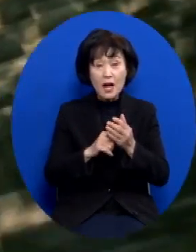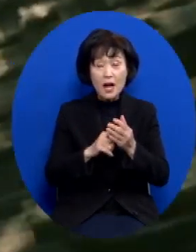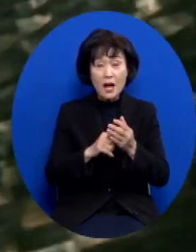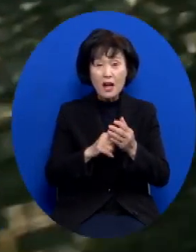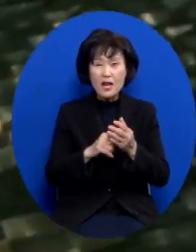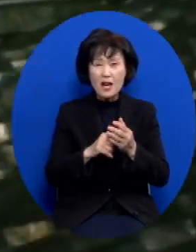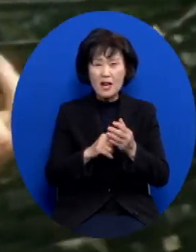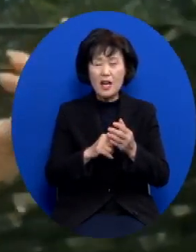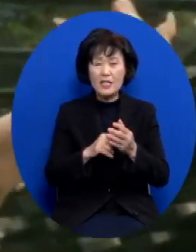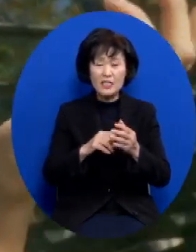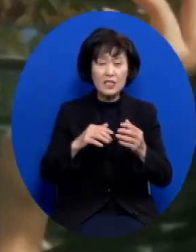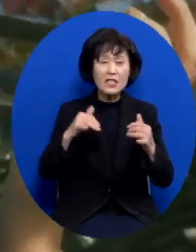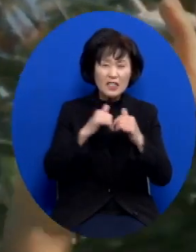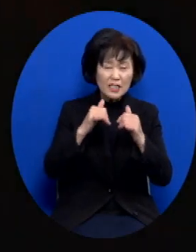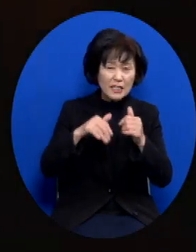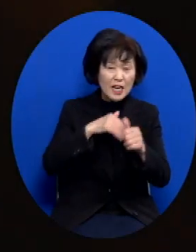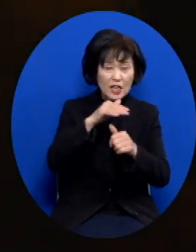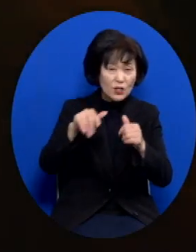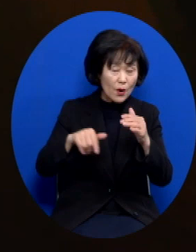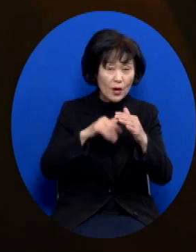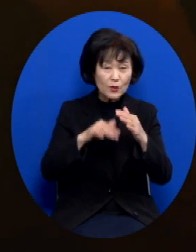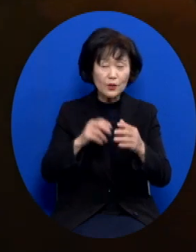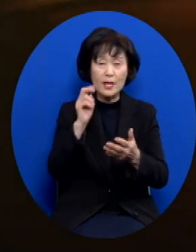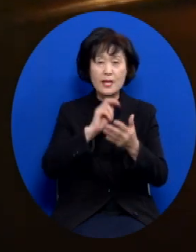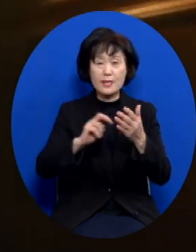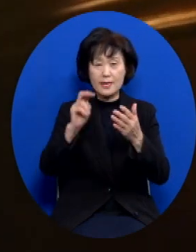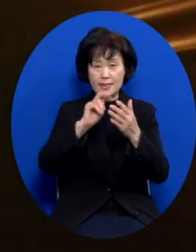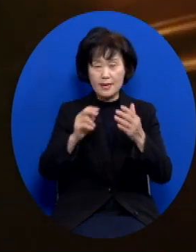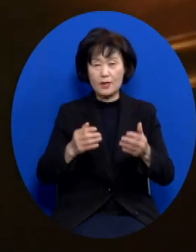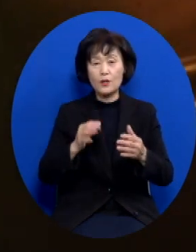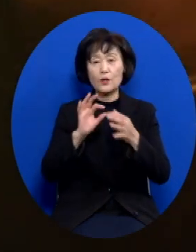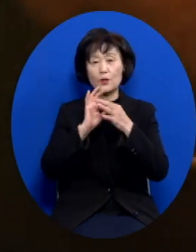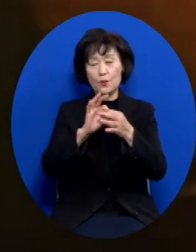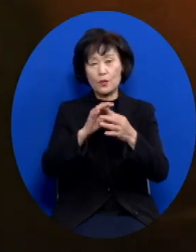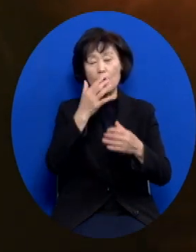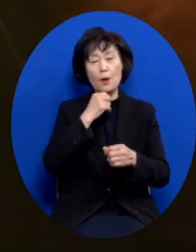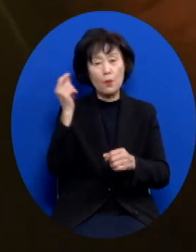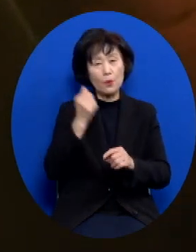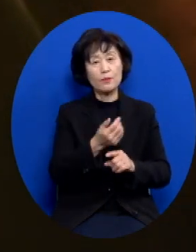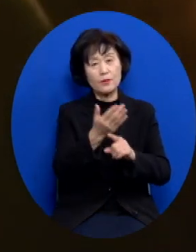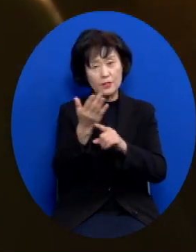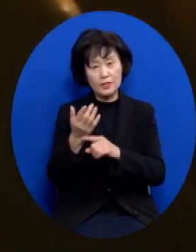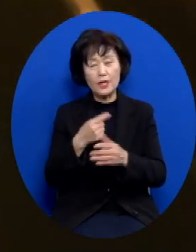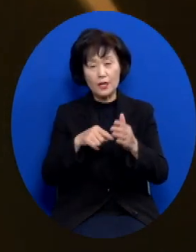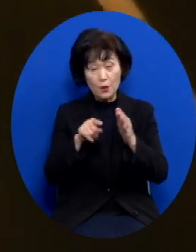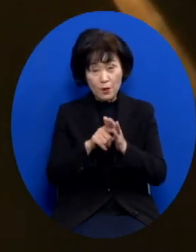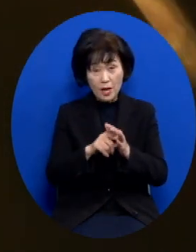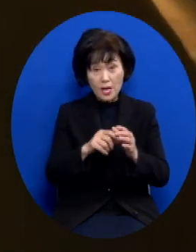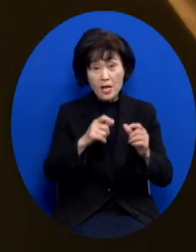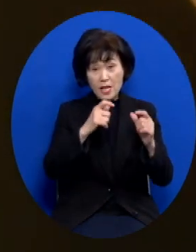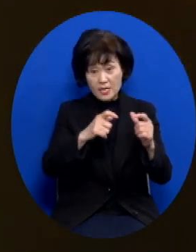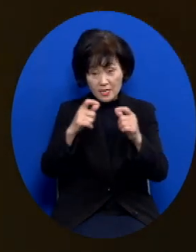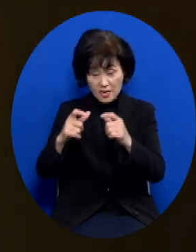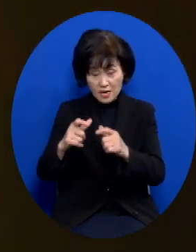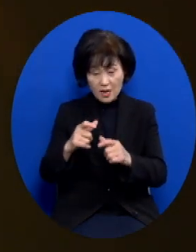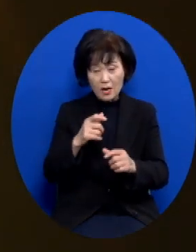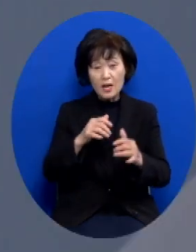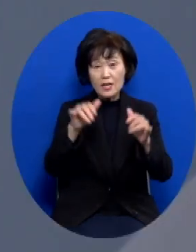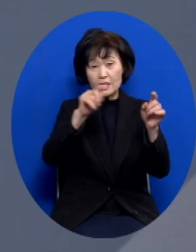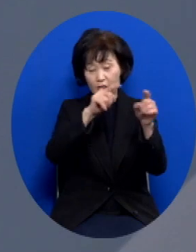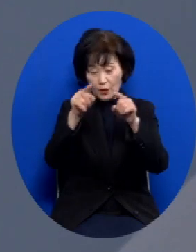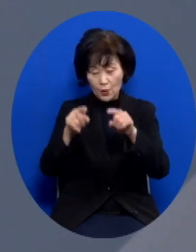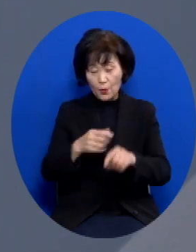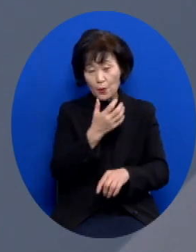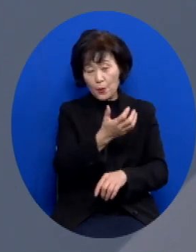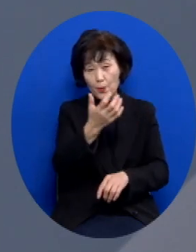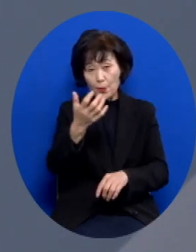때에 찬양의 군대가 먼저 나아가서 싸웠잖아요. 그래서 그랬던 것처럼 저희가 그 지역을 전국을 돌면서 하나님을